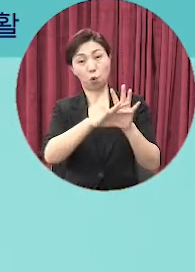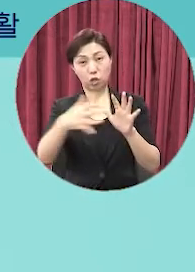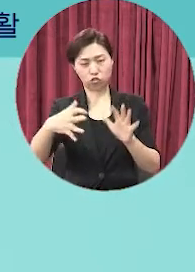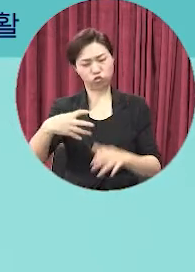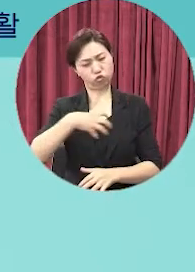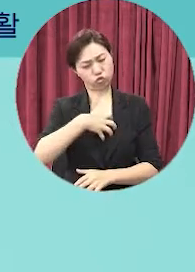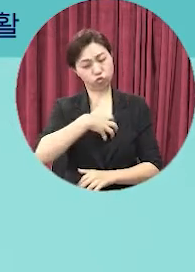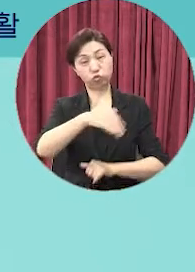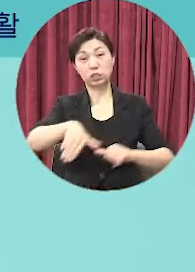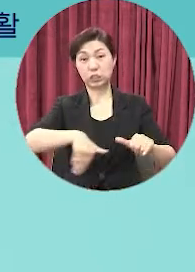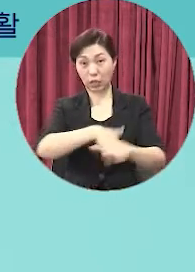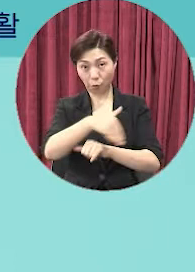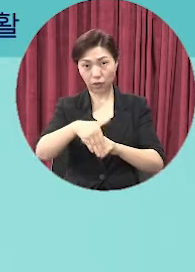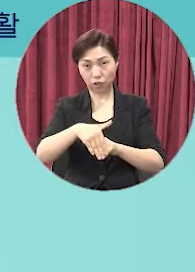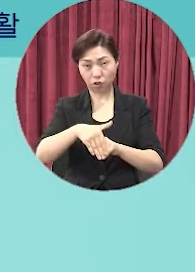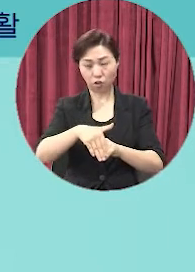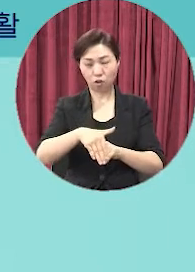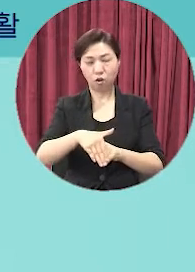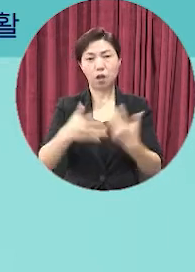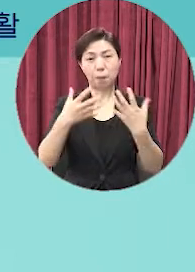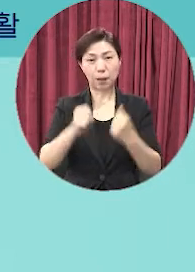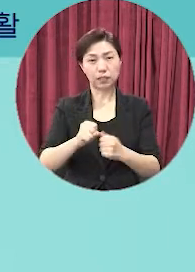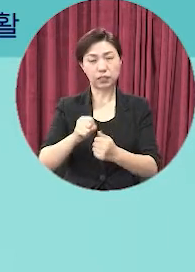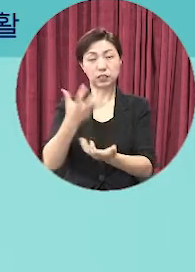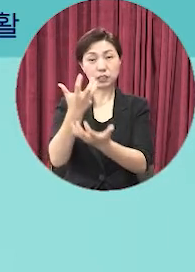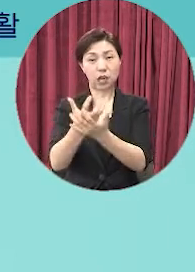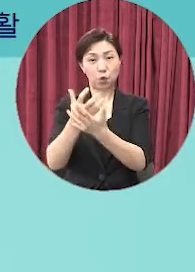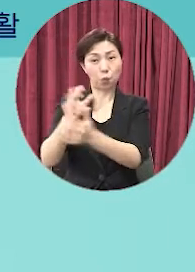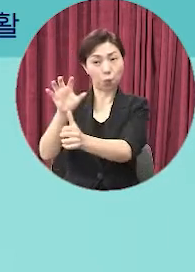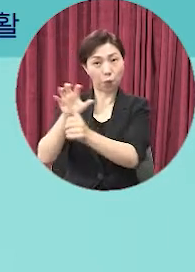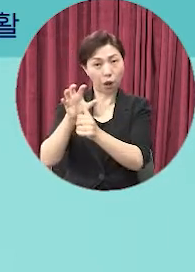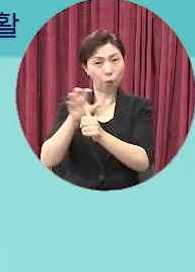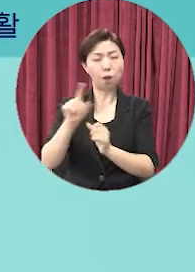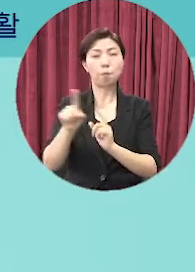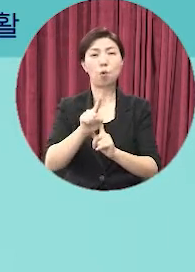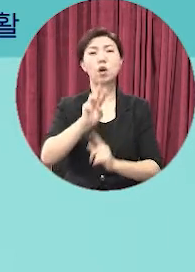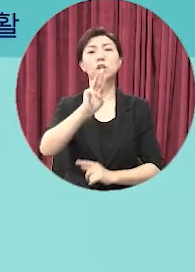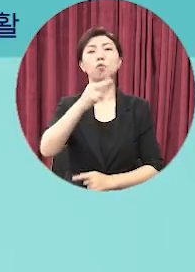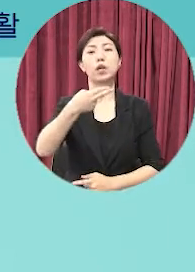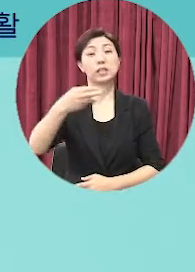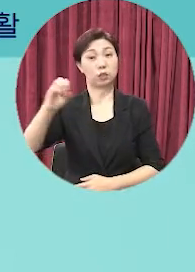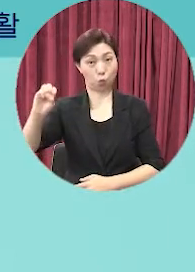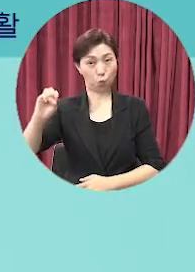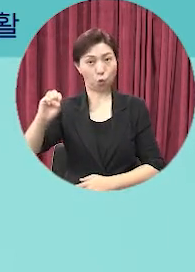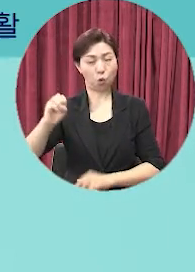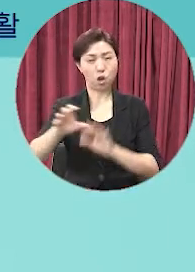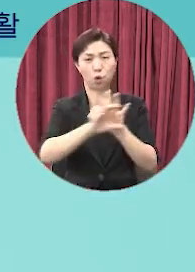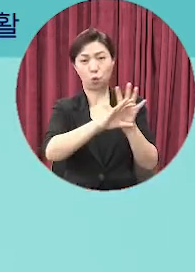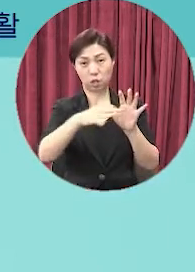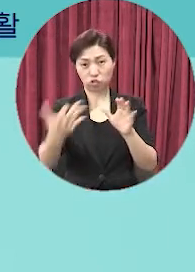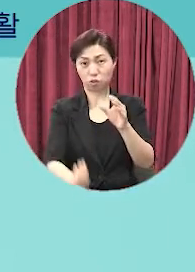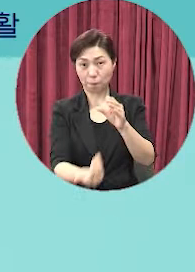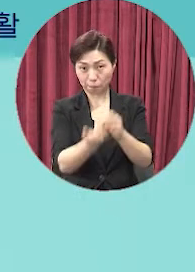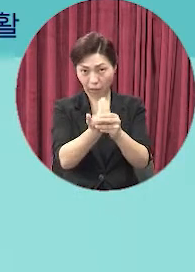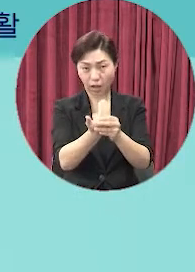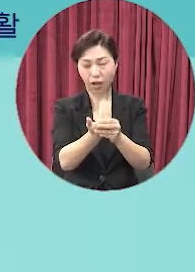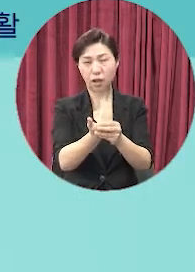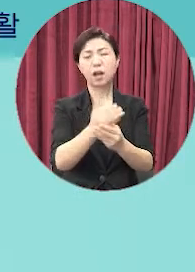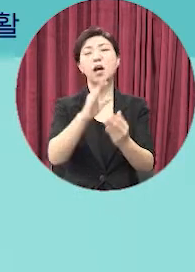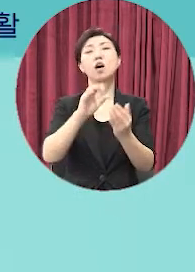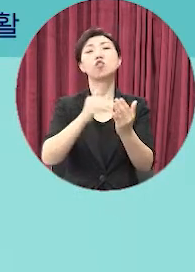것이 WHO에서 그 코로나19와 관련된 그 장애인에 대한